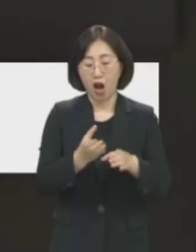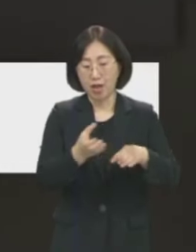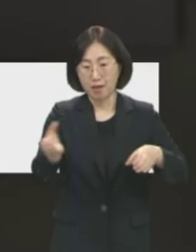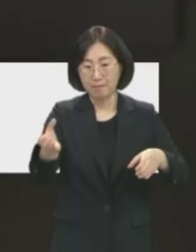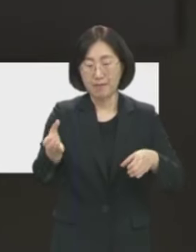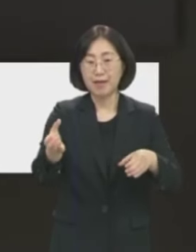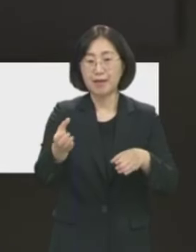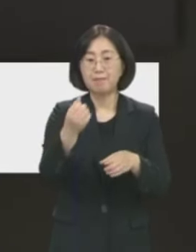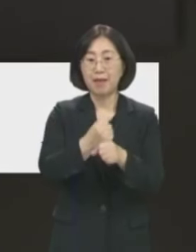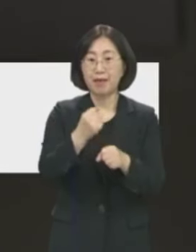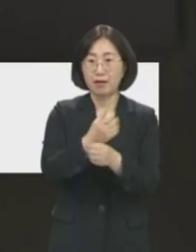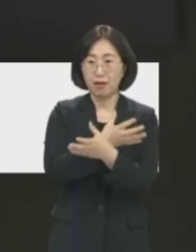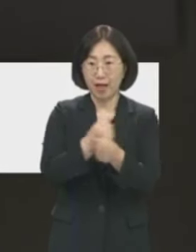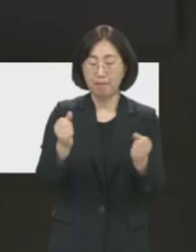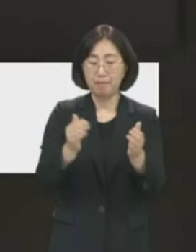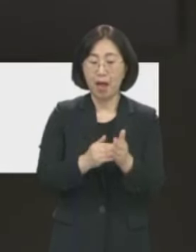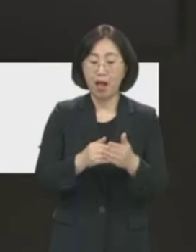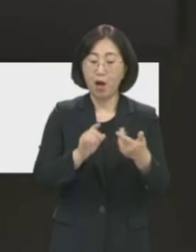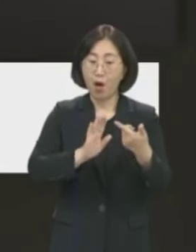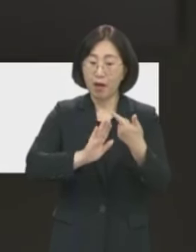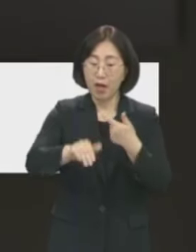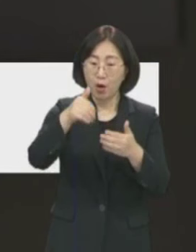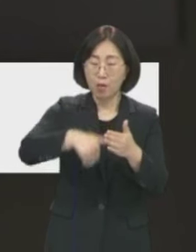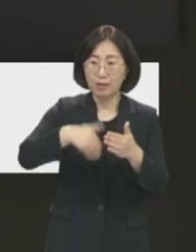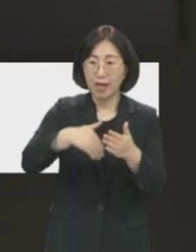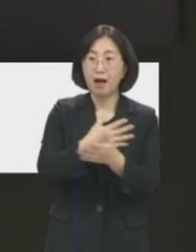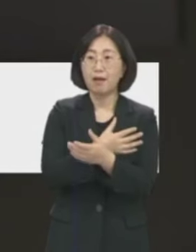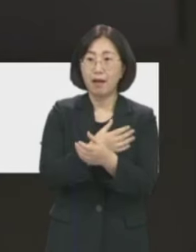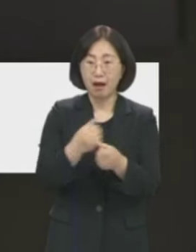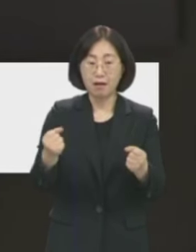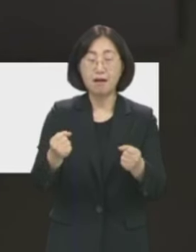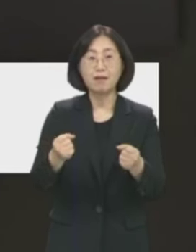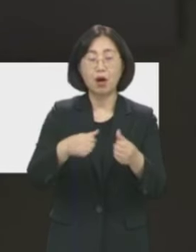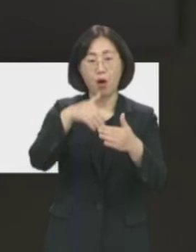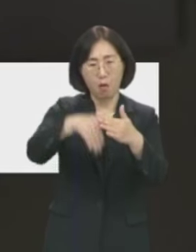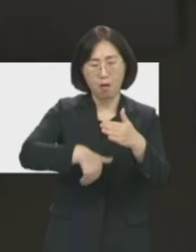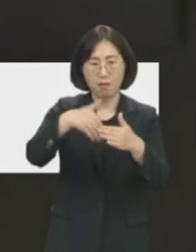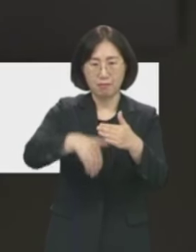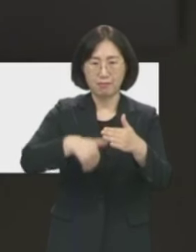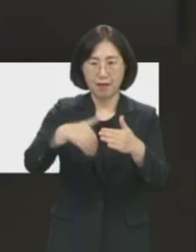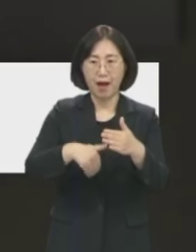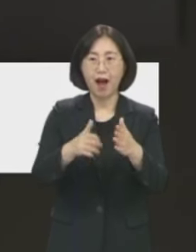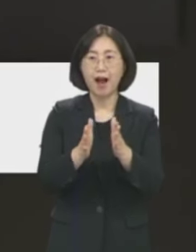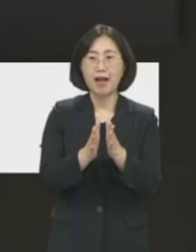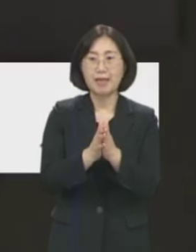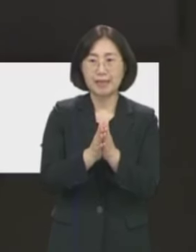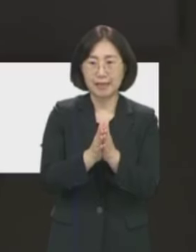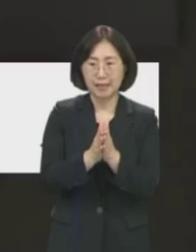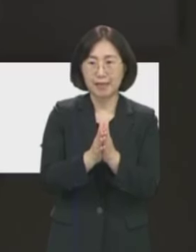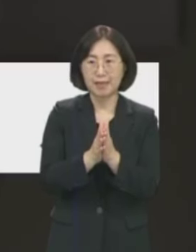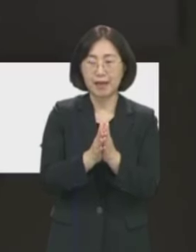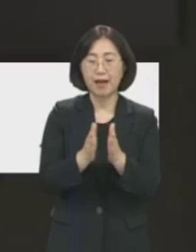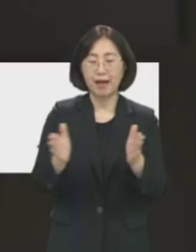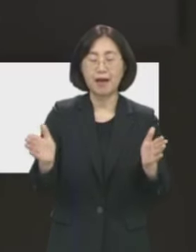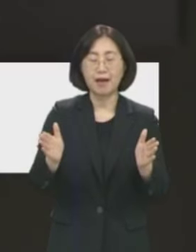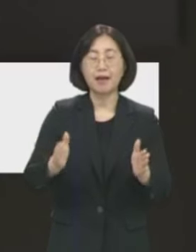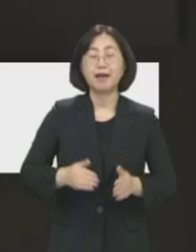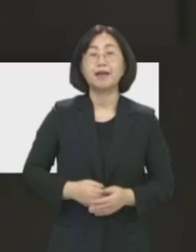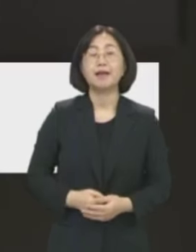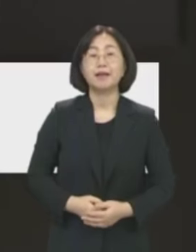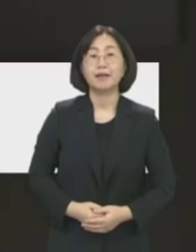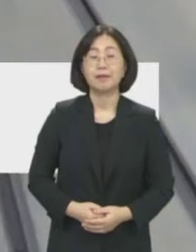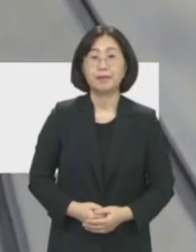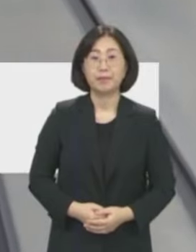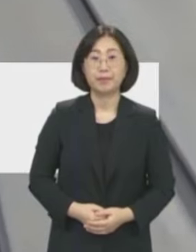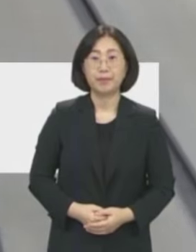됐고, 올 하반기에 공사 발주를 시작으로 본격적으로 도시철도 2호선 수소 트램 사업이